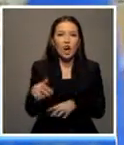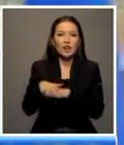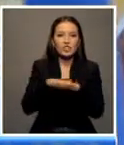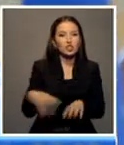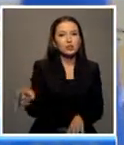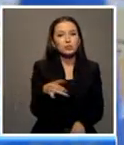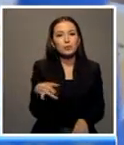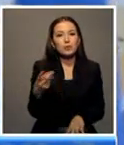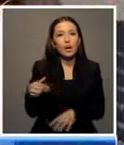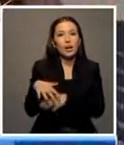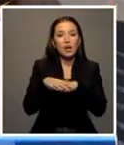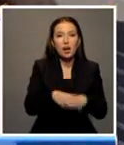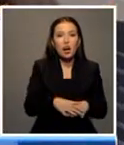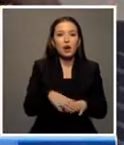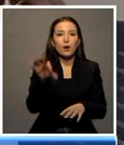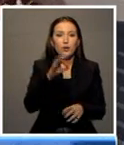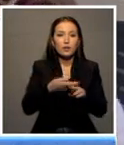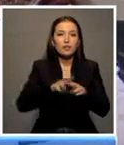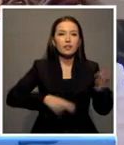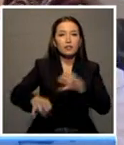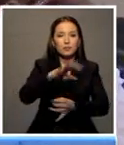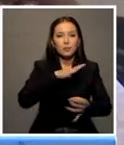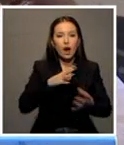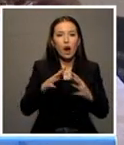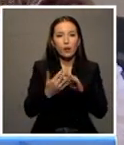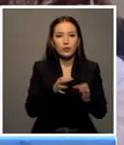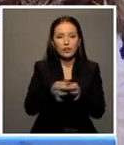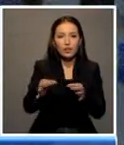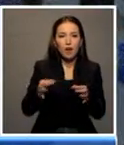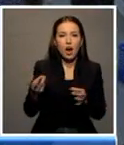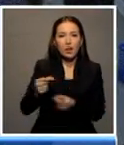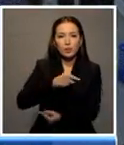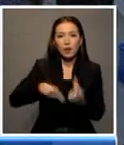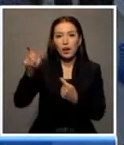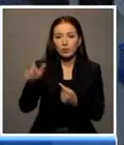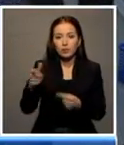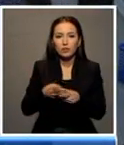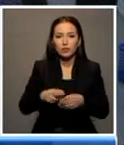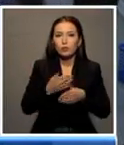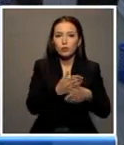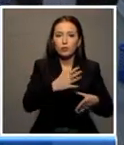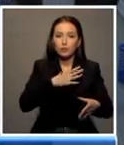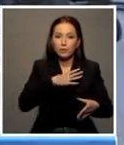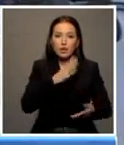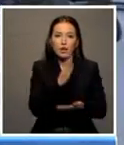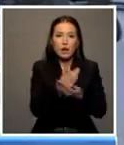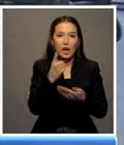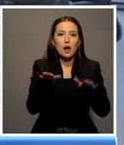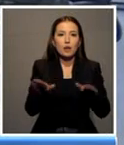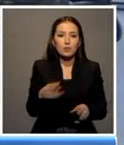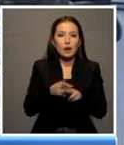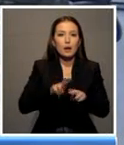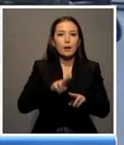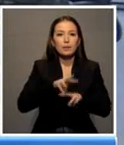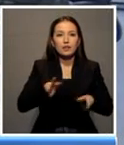республикадан қаржыландыру мәселесі көтерілді. Яғни бұл ауылдарға шығып кәсіпкерлерге қолдау білдіретін облыстағы жалғыз институт. Министр аталмыш ұйымның